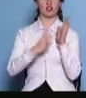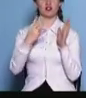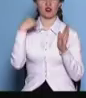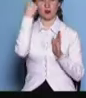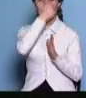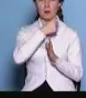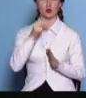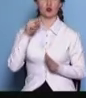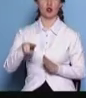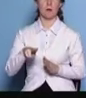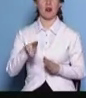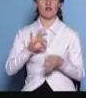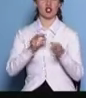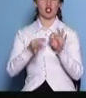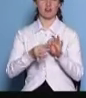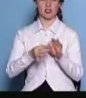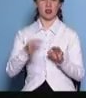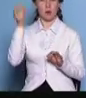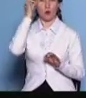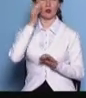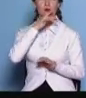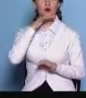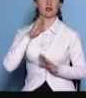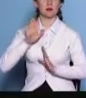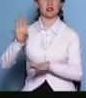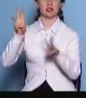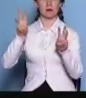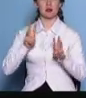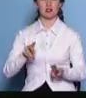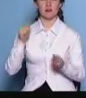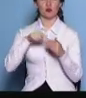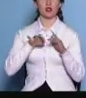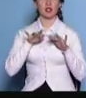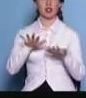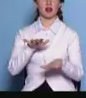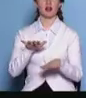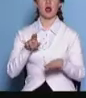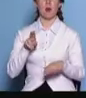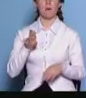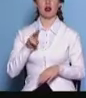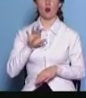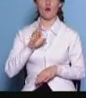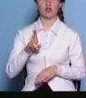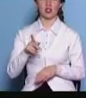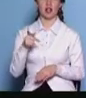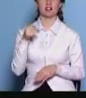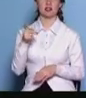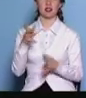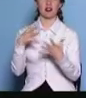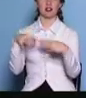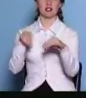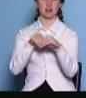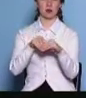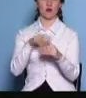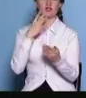громкое ЧП в Ижевске помнят многие. Заместителя министра внутренних дел Удмуртии, полковника милиции, застрелили вместе с семьей в